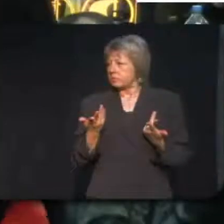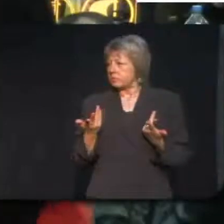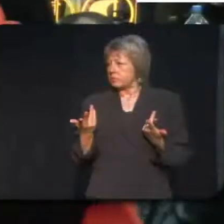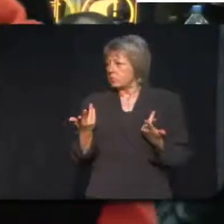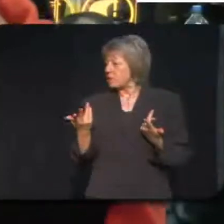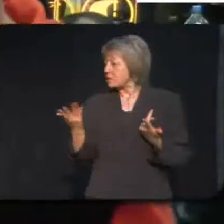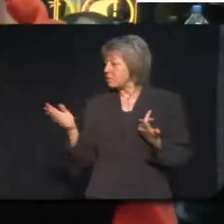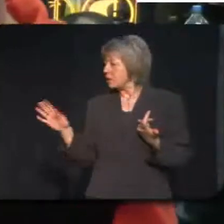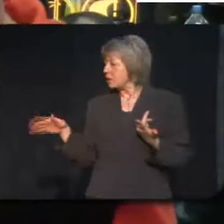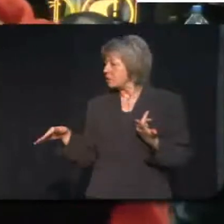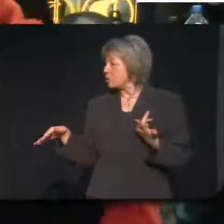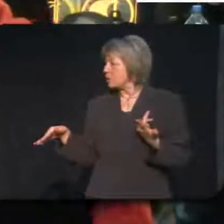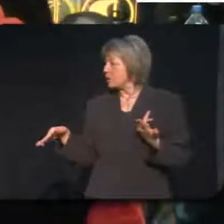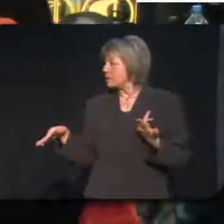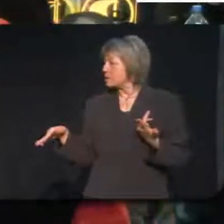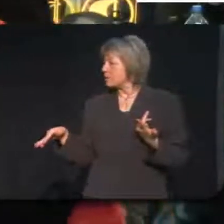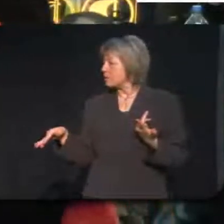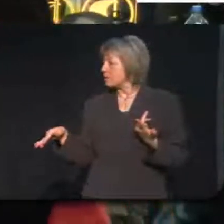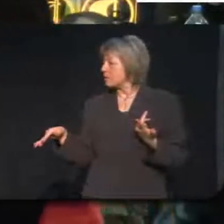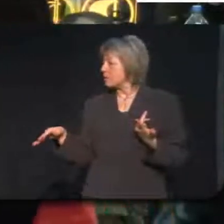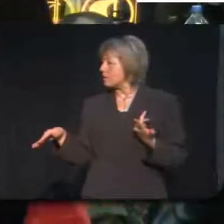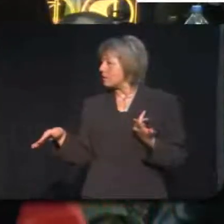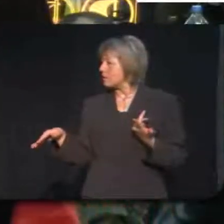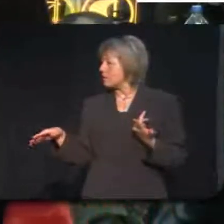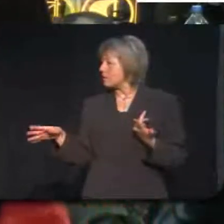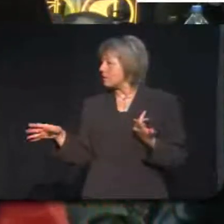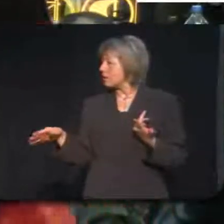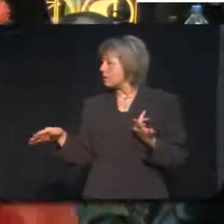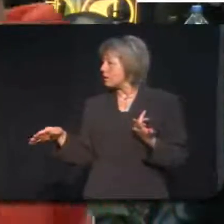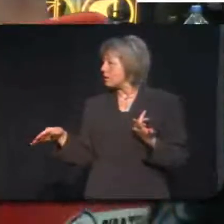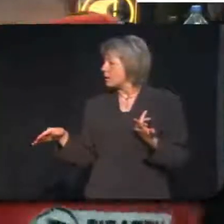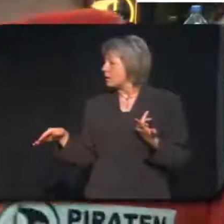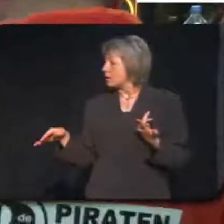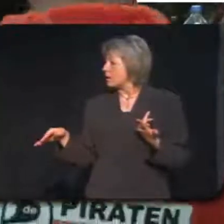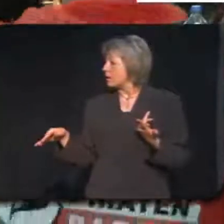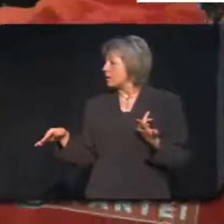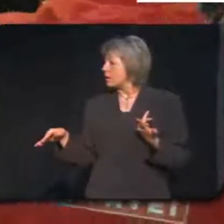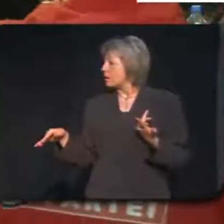können wir so machen okay